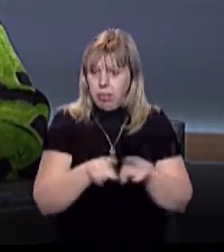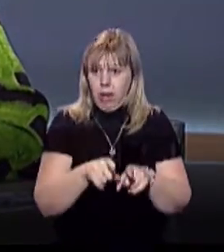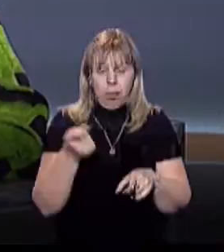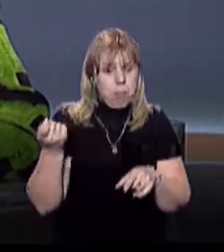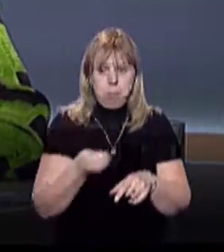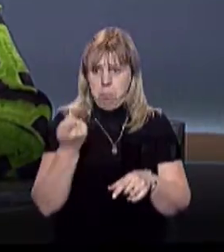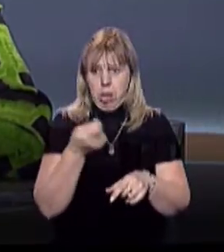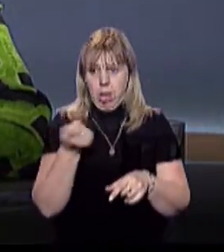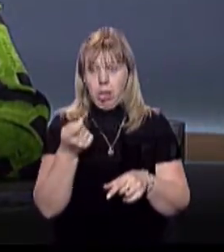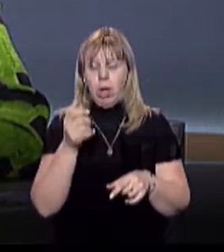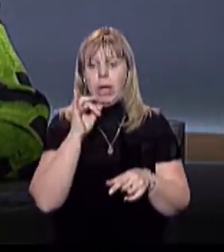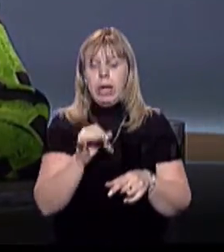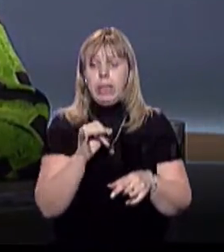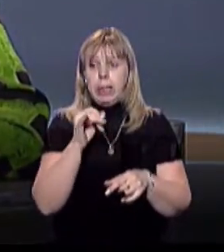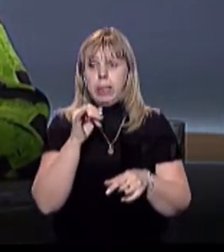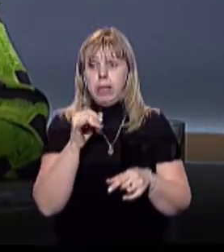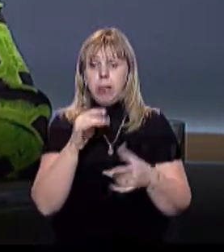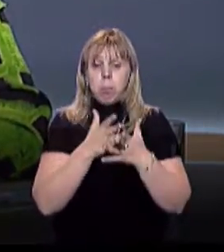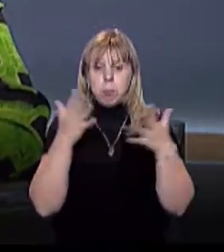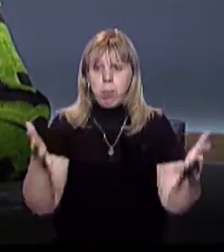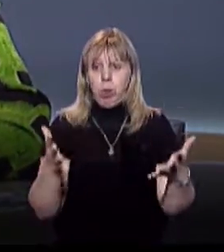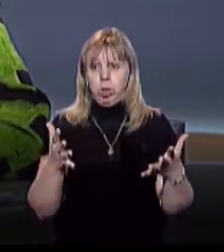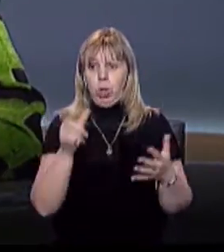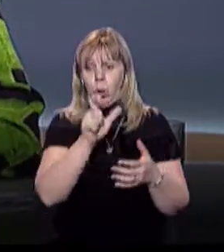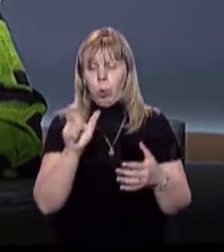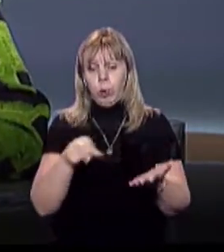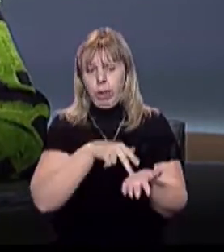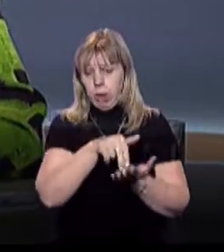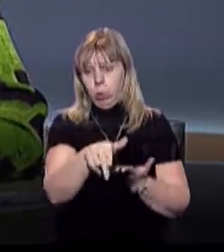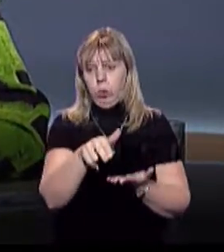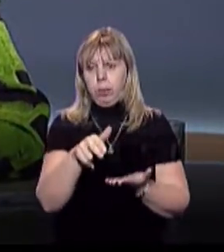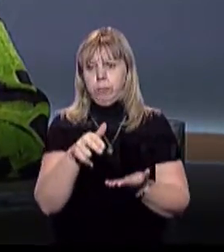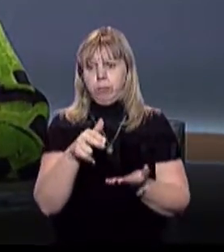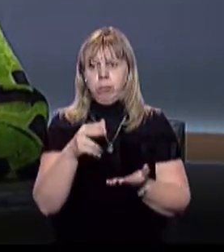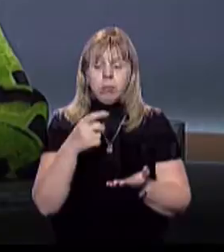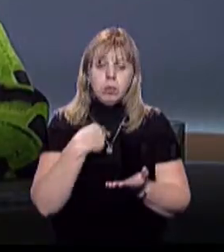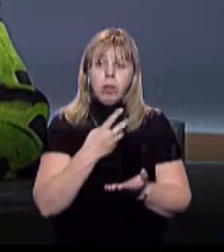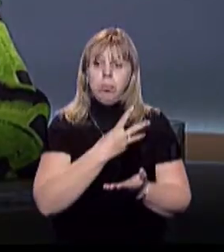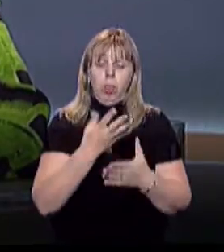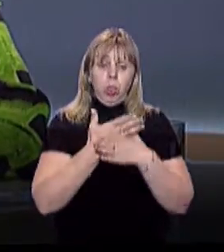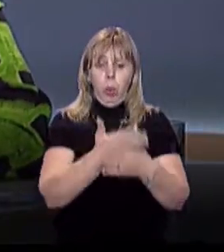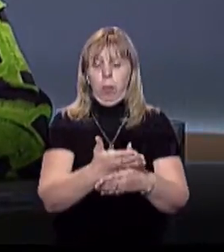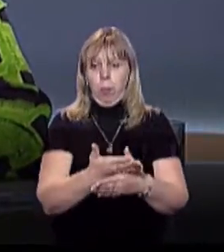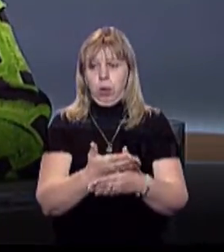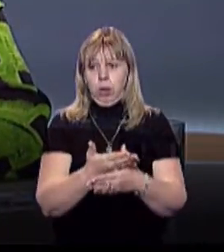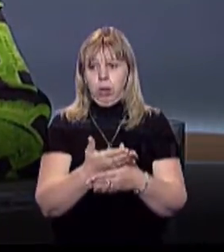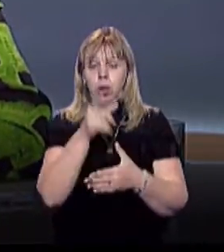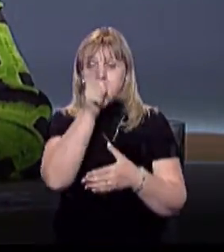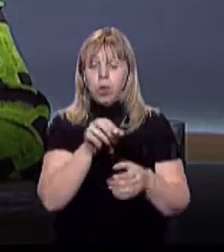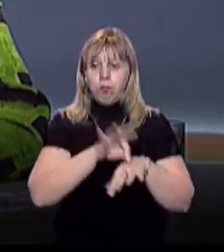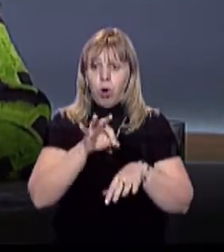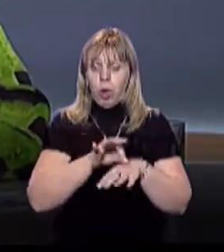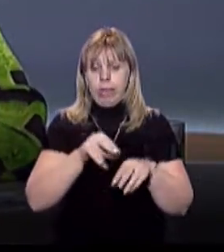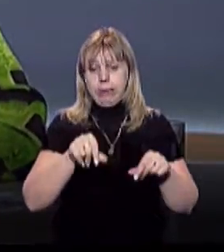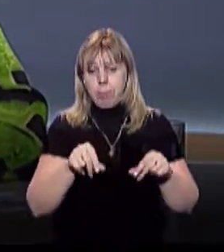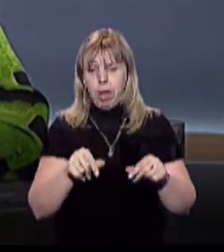дуже мало. І здебільшого люди йдуть, мотивація у них допомогти хворим